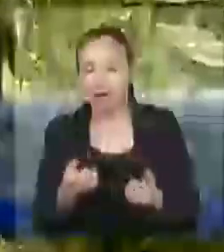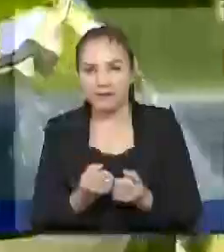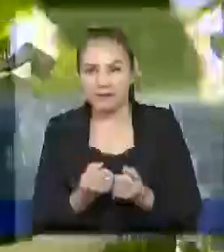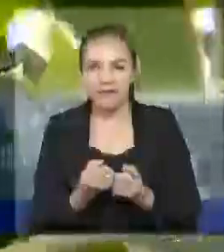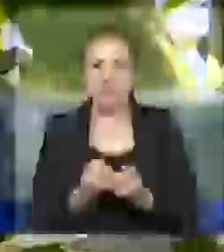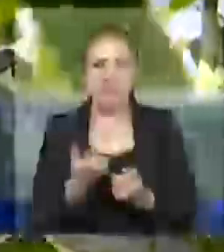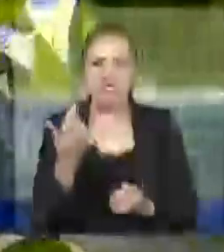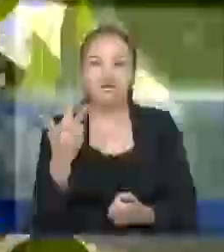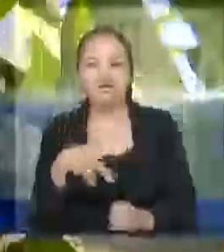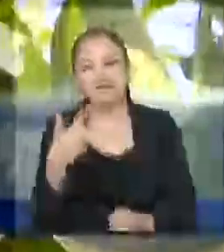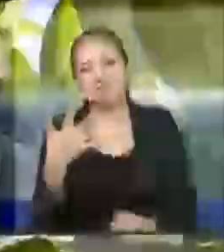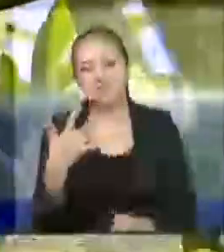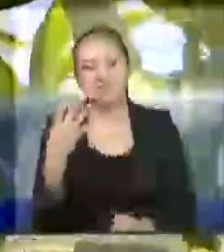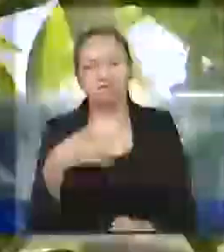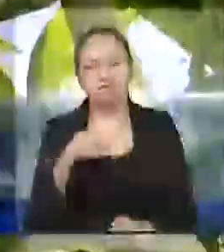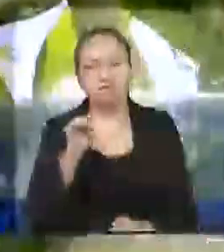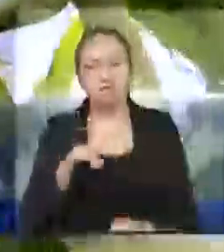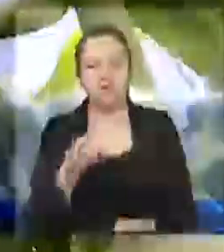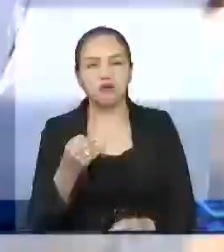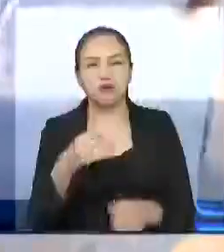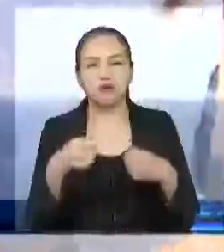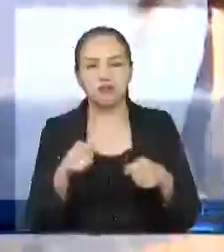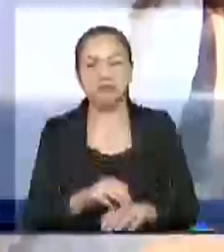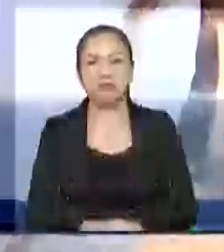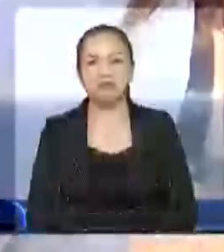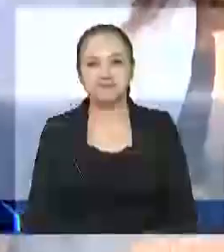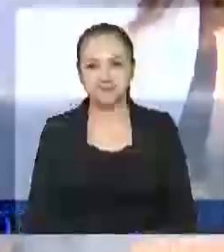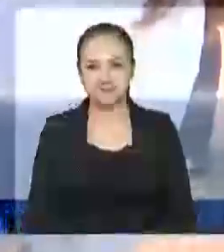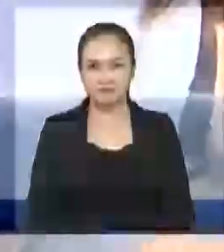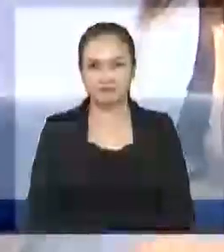около 35-40 тонн продукции.